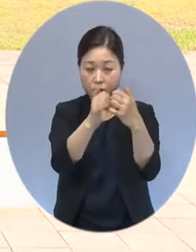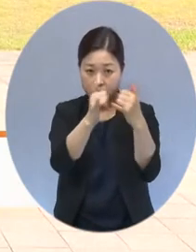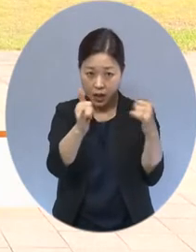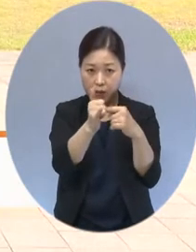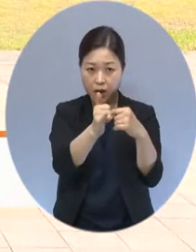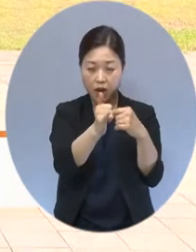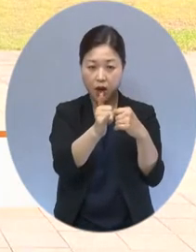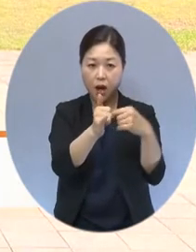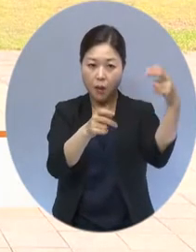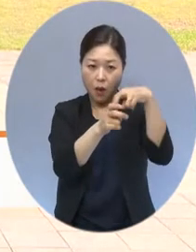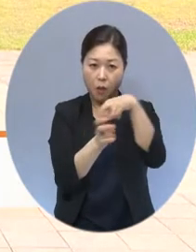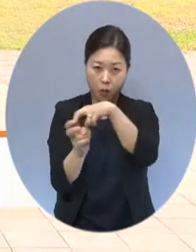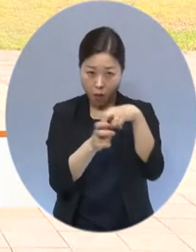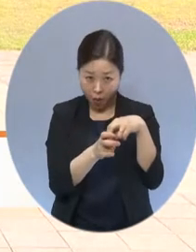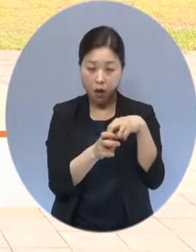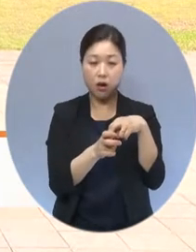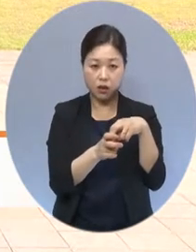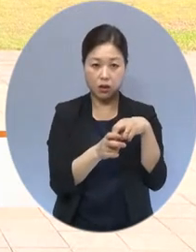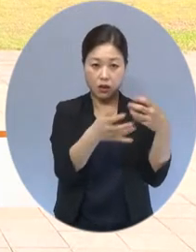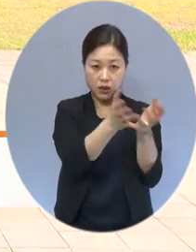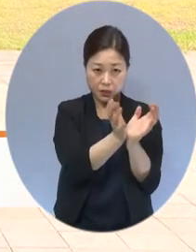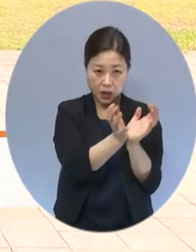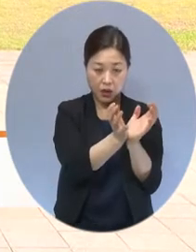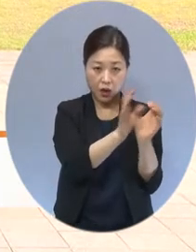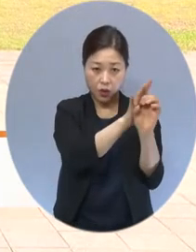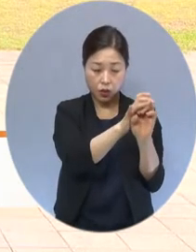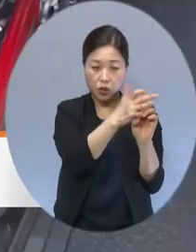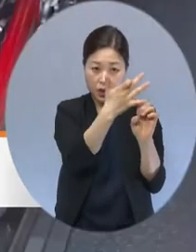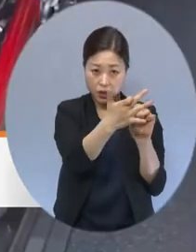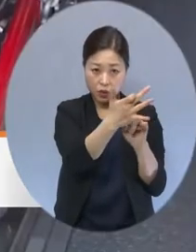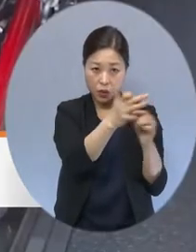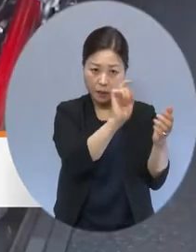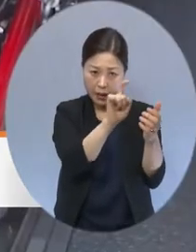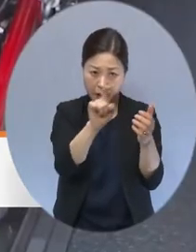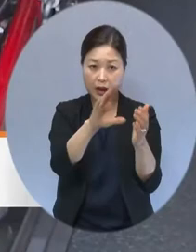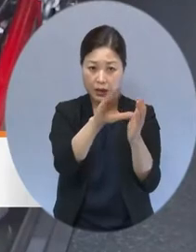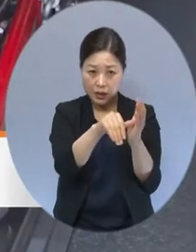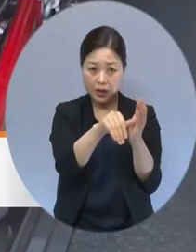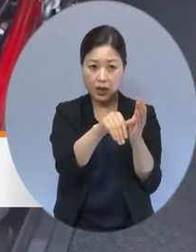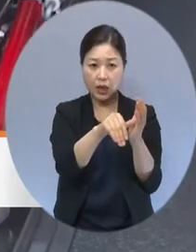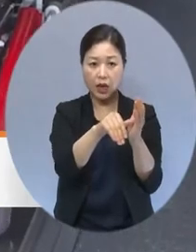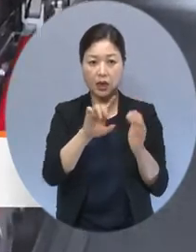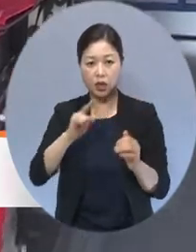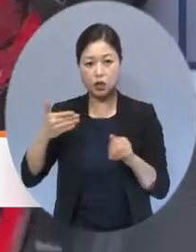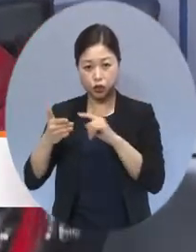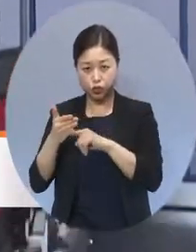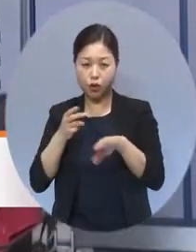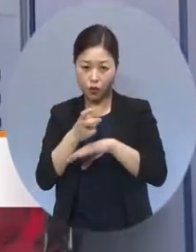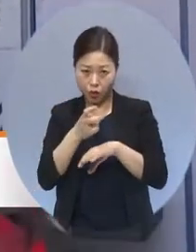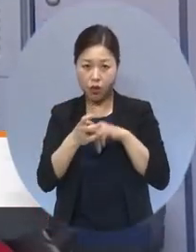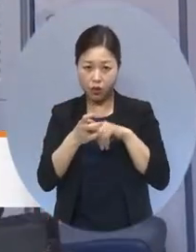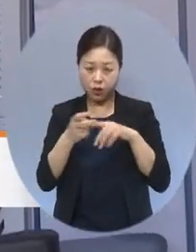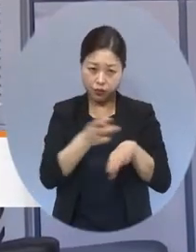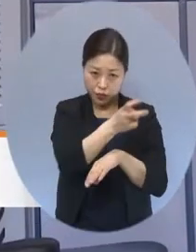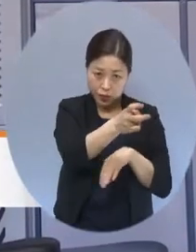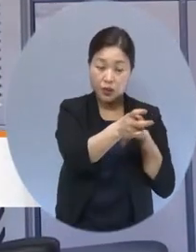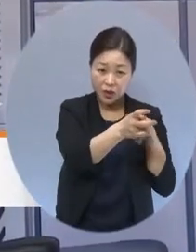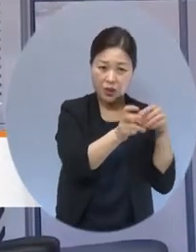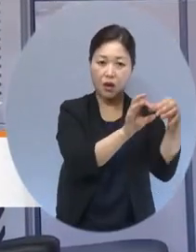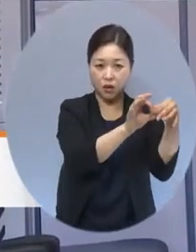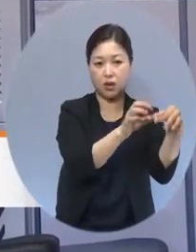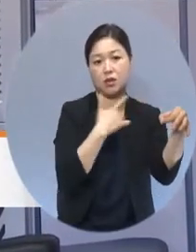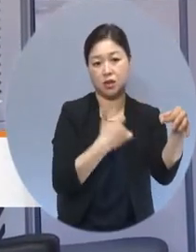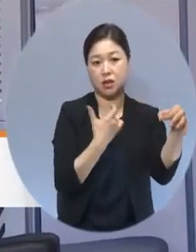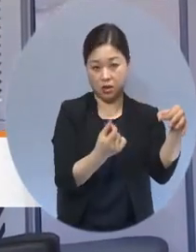추진하면서 집단 환자 발생 시 소방서 구급차 지원으로 환자 이송을 추진했지만 이번에 기증받은 다기능